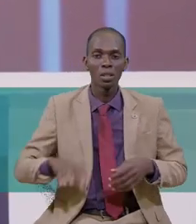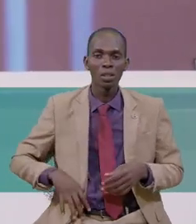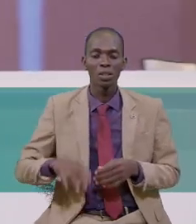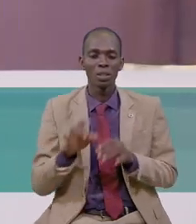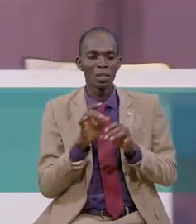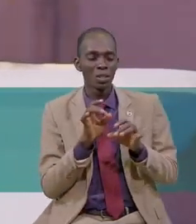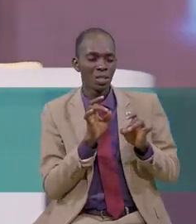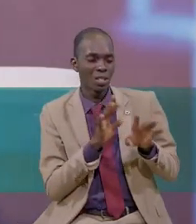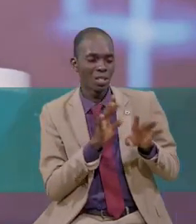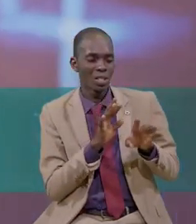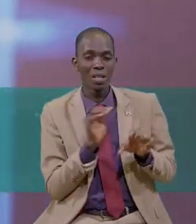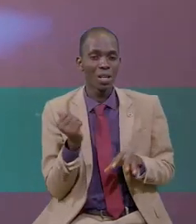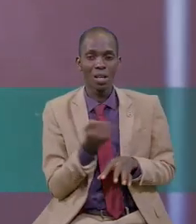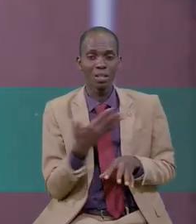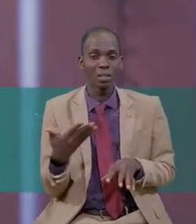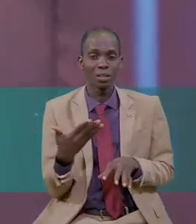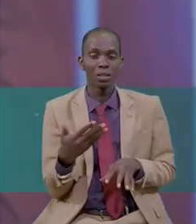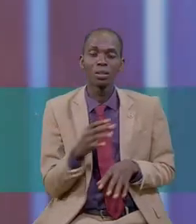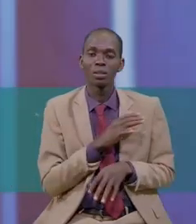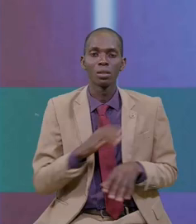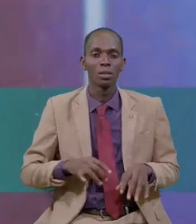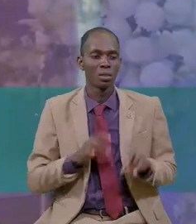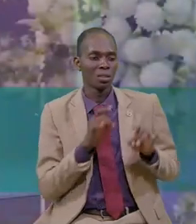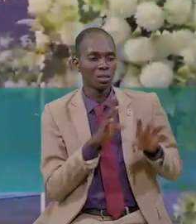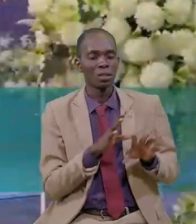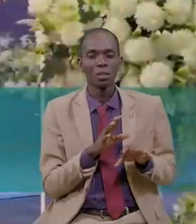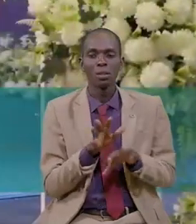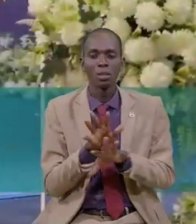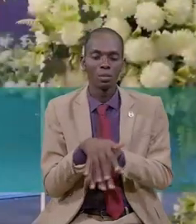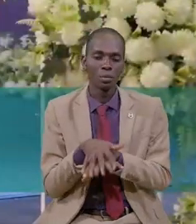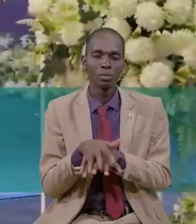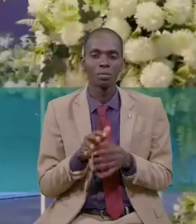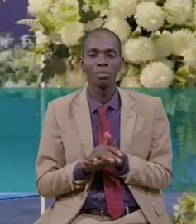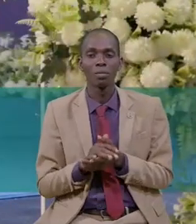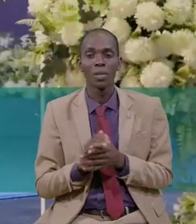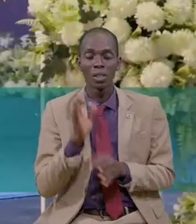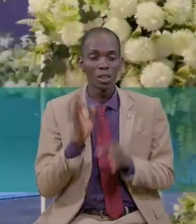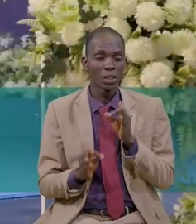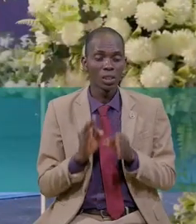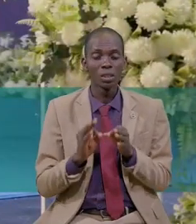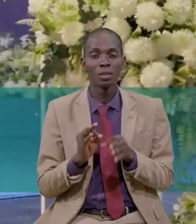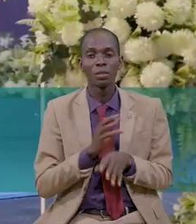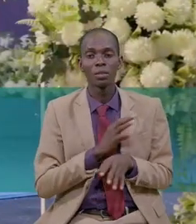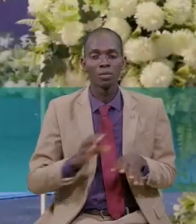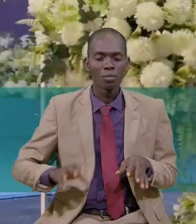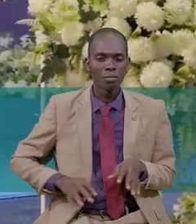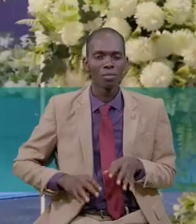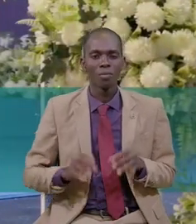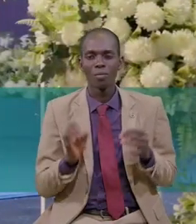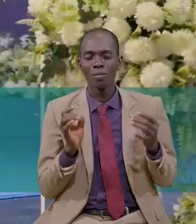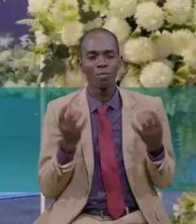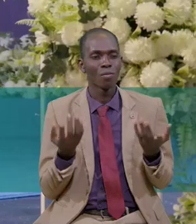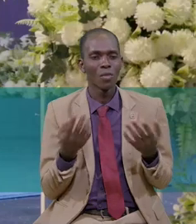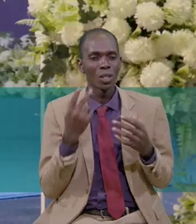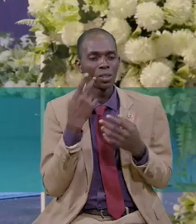est quelque chose, il est l'hypocrisie. Si Christ déteste